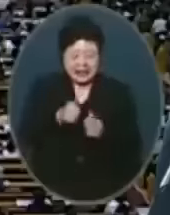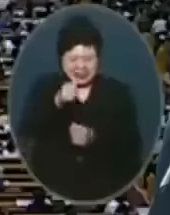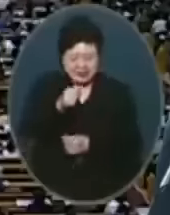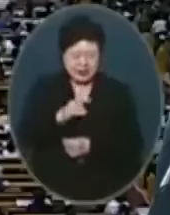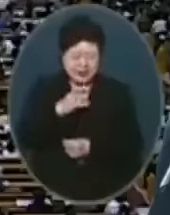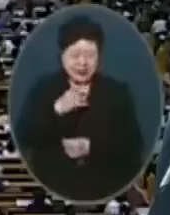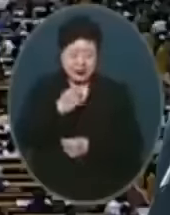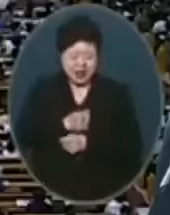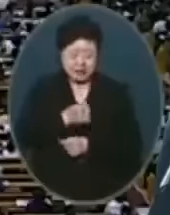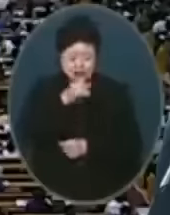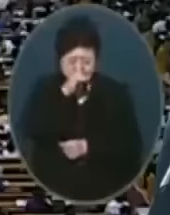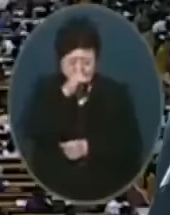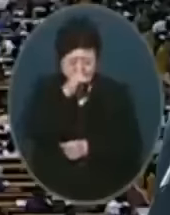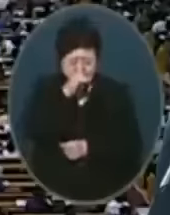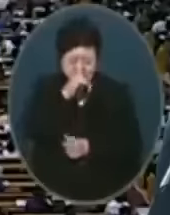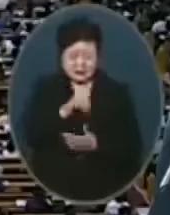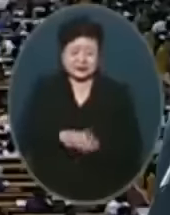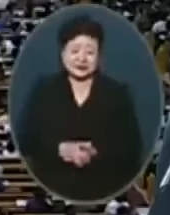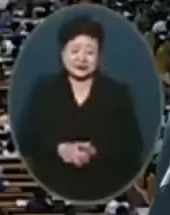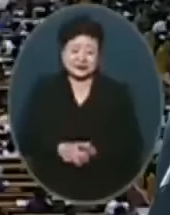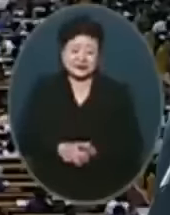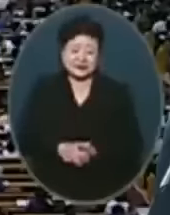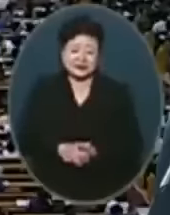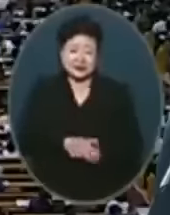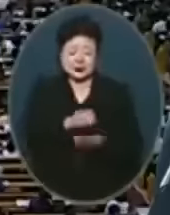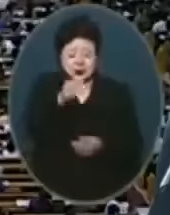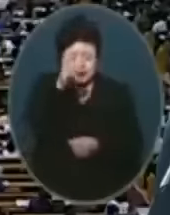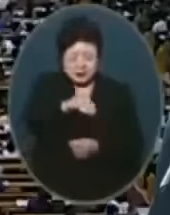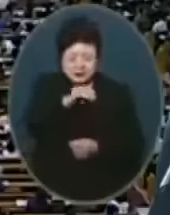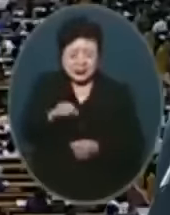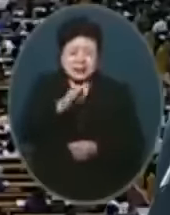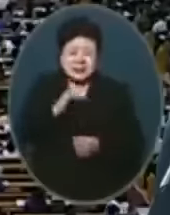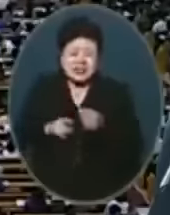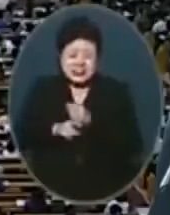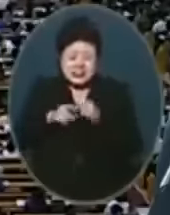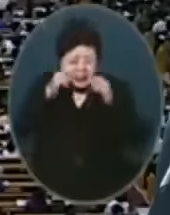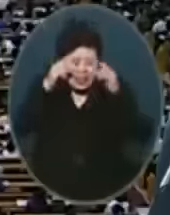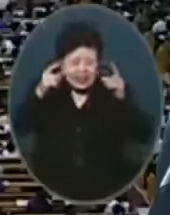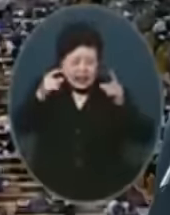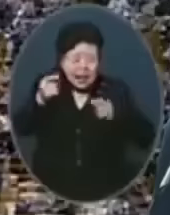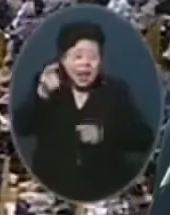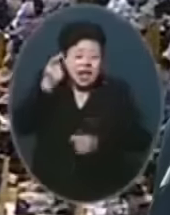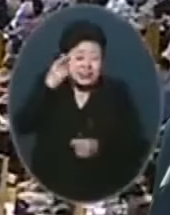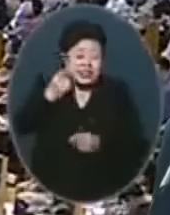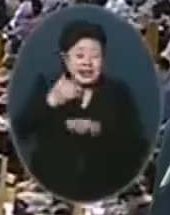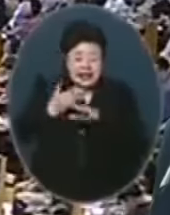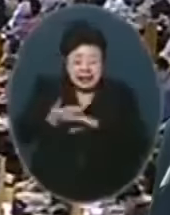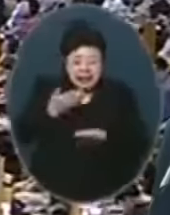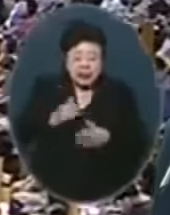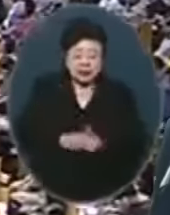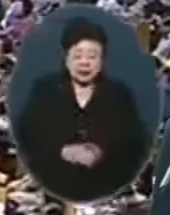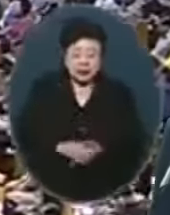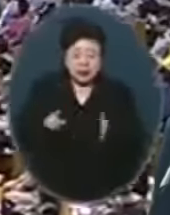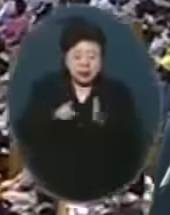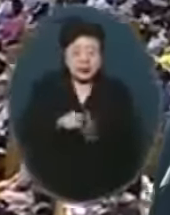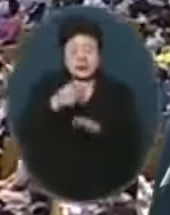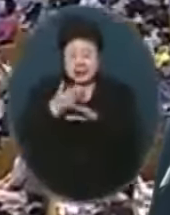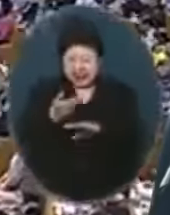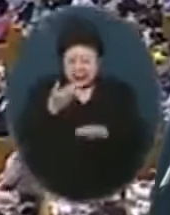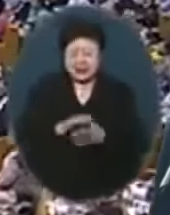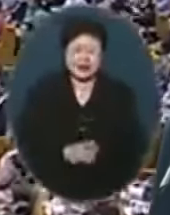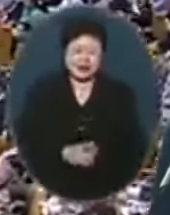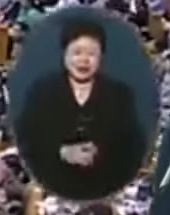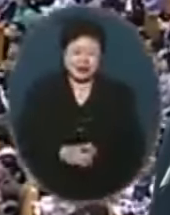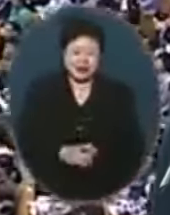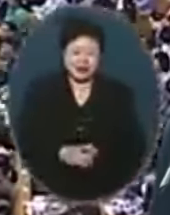하나님만이 하실 수 있는 일입니다. 우리는 십자가의 진리를 따라 생각이 달라져야 되고 믿음이 달라져야